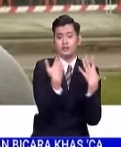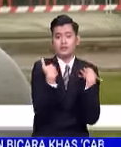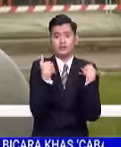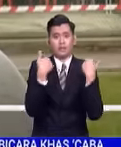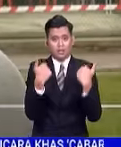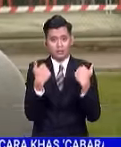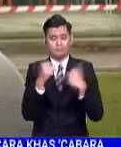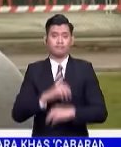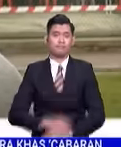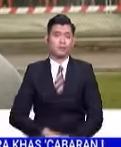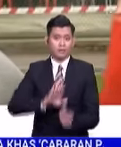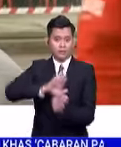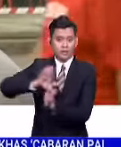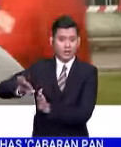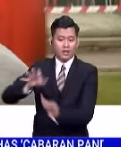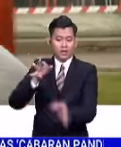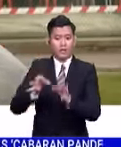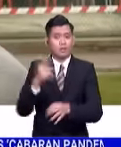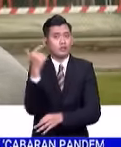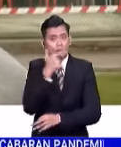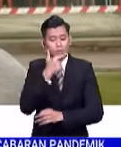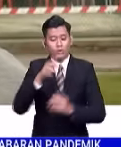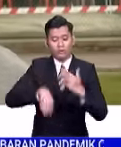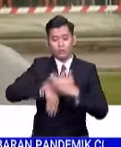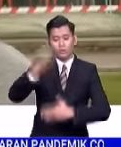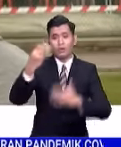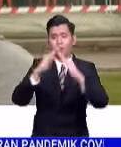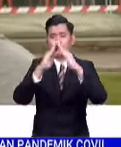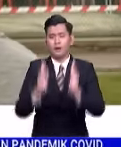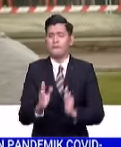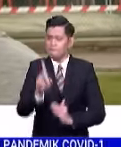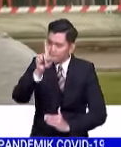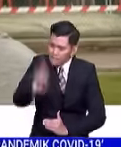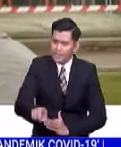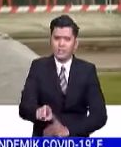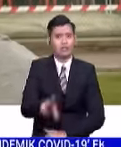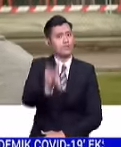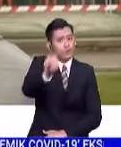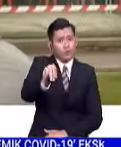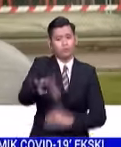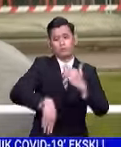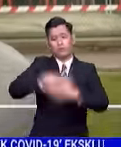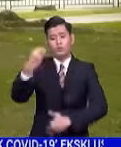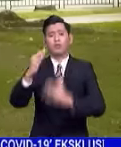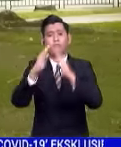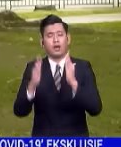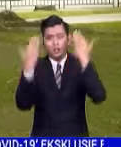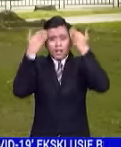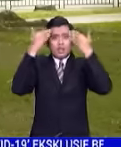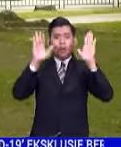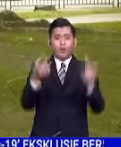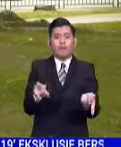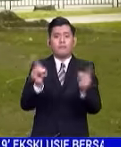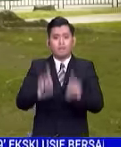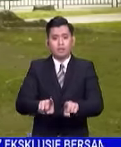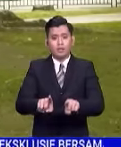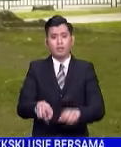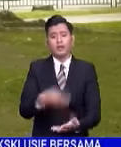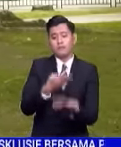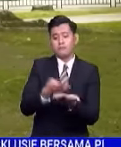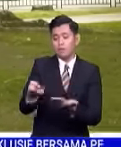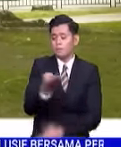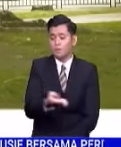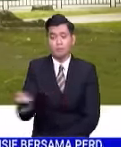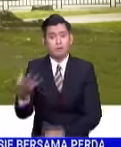Maknanya jangan, kalau tak perlu keluar dari rumah, jangan keluar. Sebab kat luar kita tak tahu apa benda. Untuk beri barang keperluan, saya